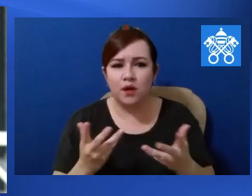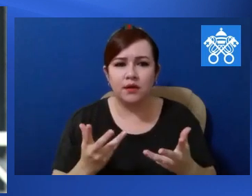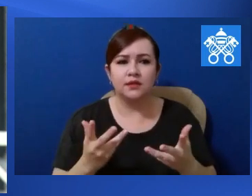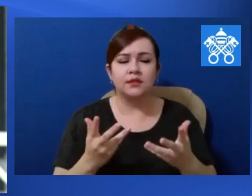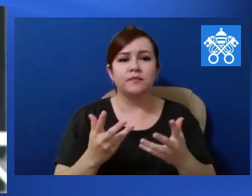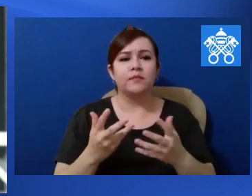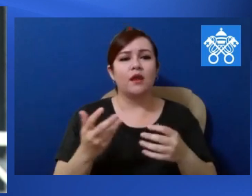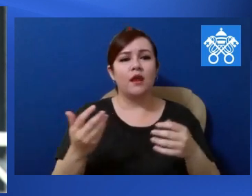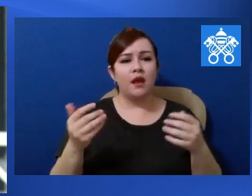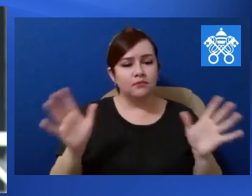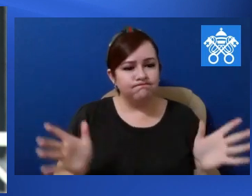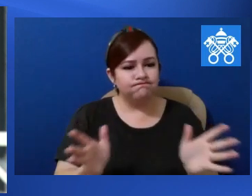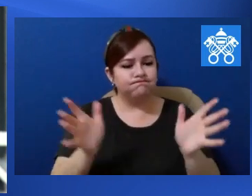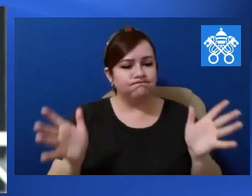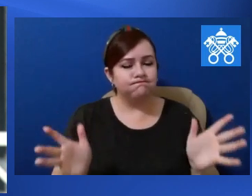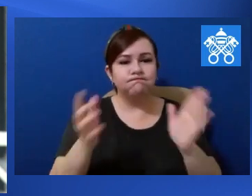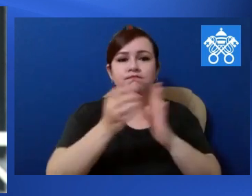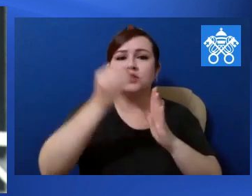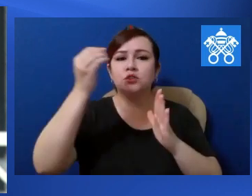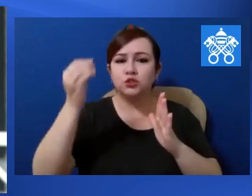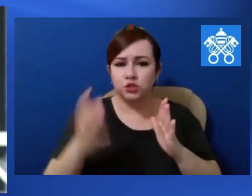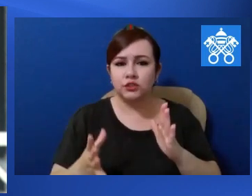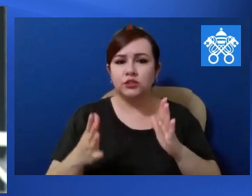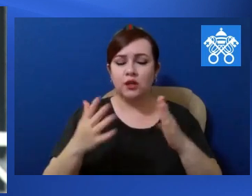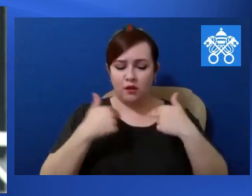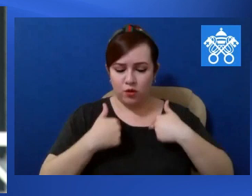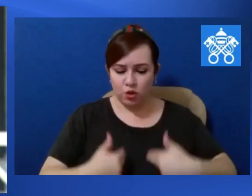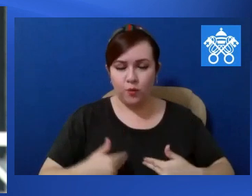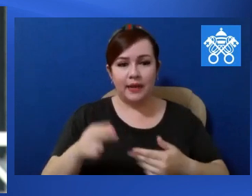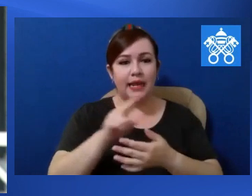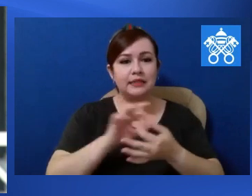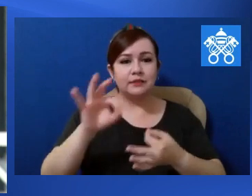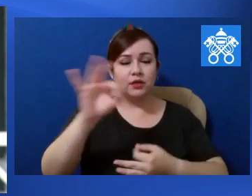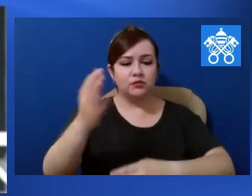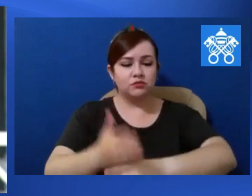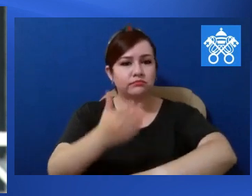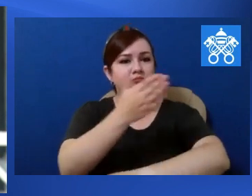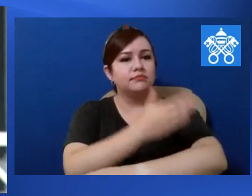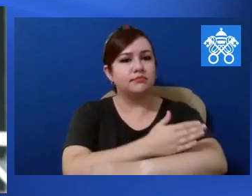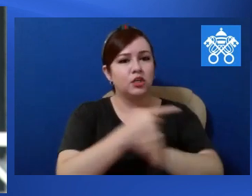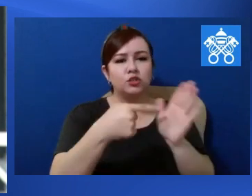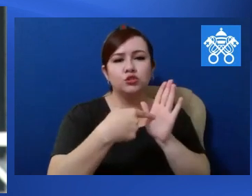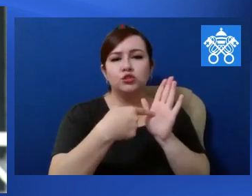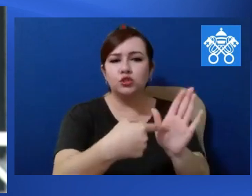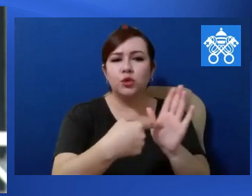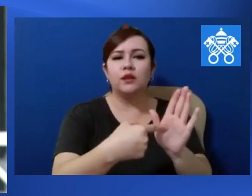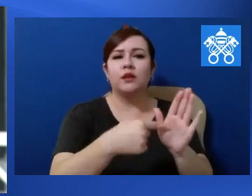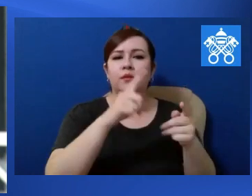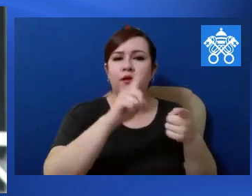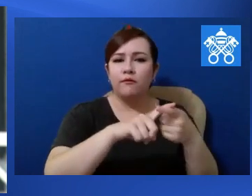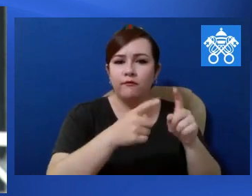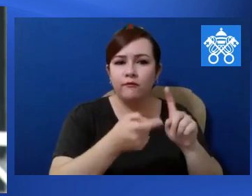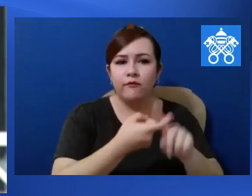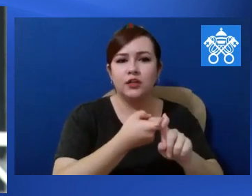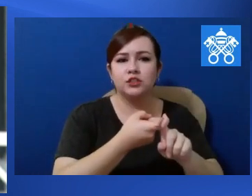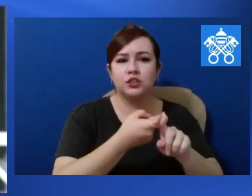Educare e aiutare a pensare bene, a sentire bene il linguaggio del cuore e a fare bene il